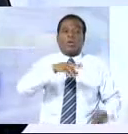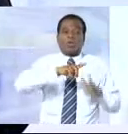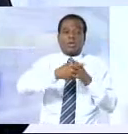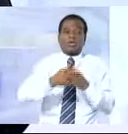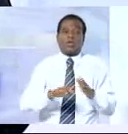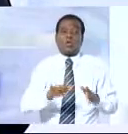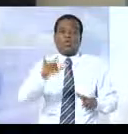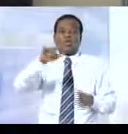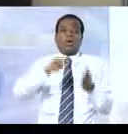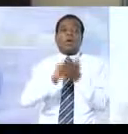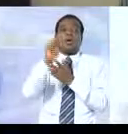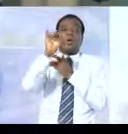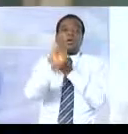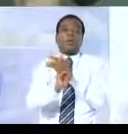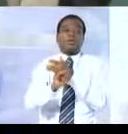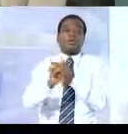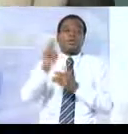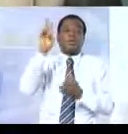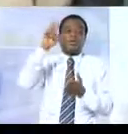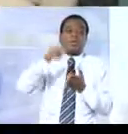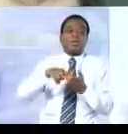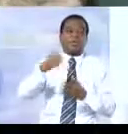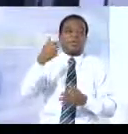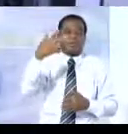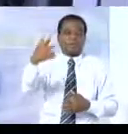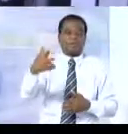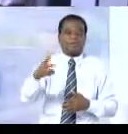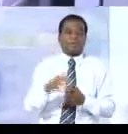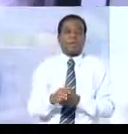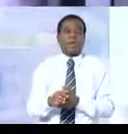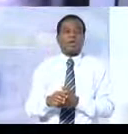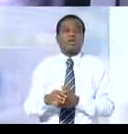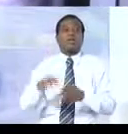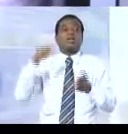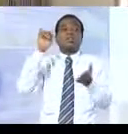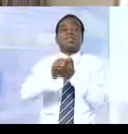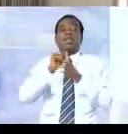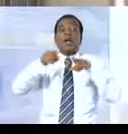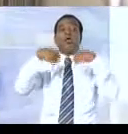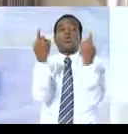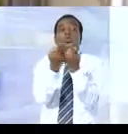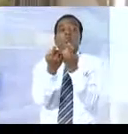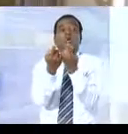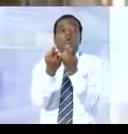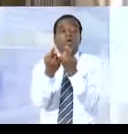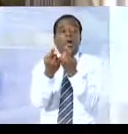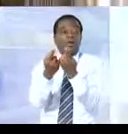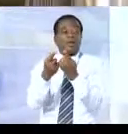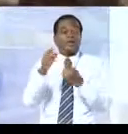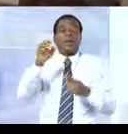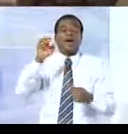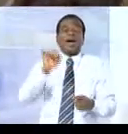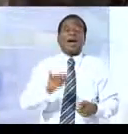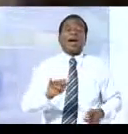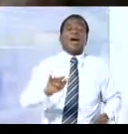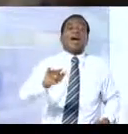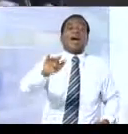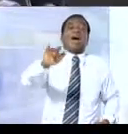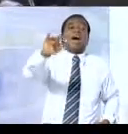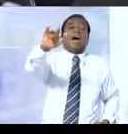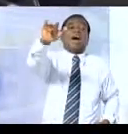Lassina Ouattara. Connue en Europe pour ses tarifs low cost, la compagnie aérienne Corsair va s'installer à Abidjan et commencer à desservir la